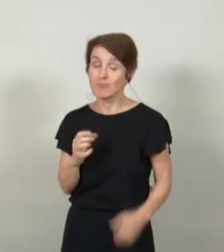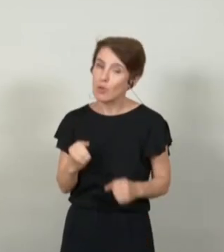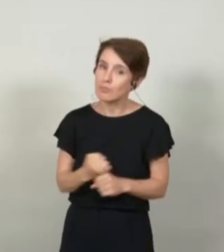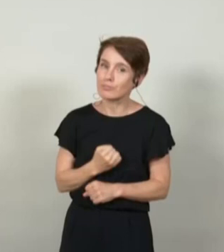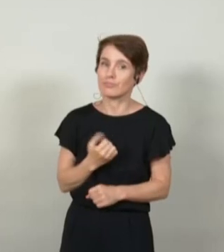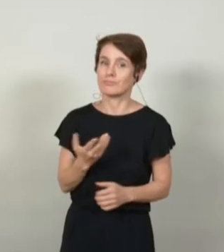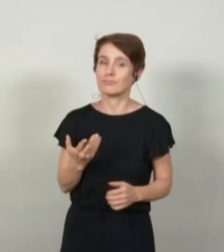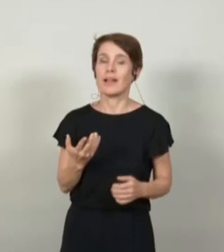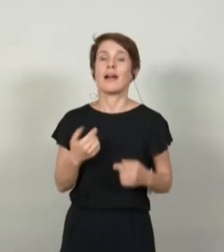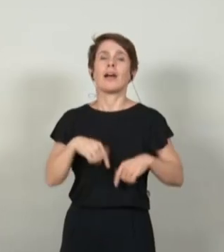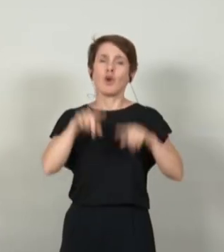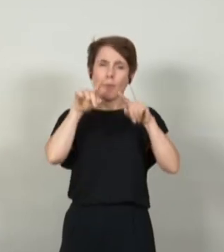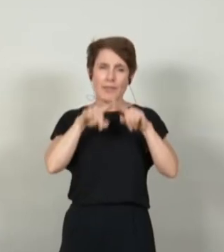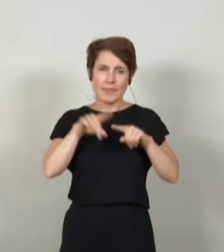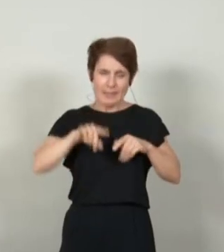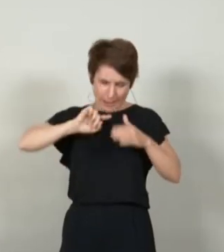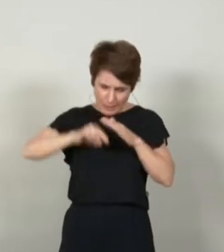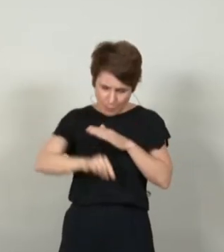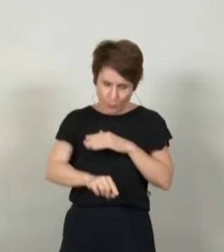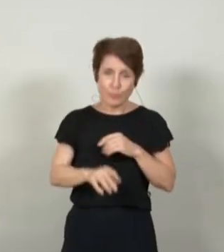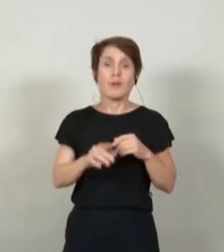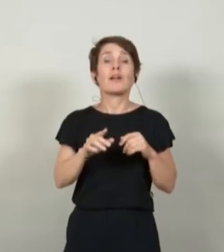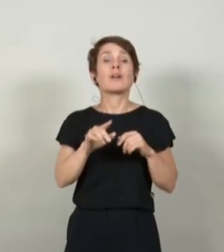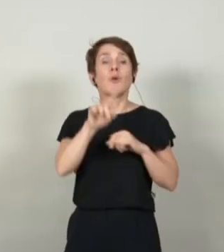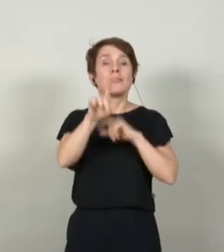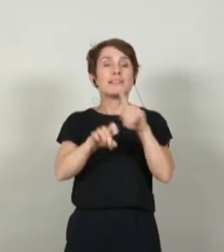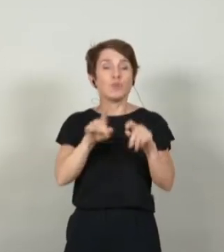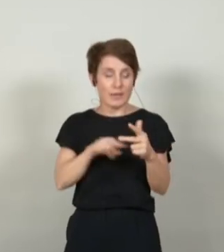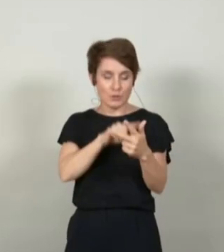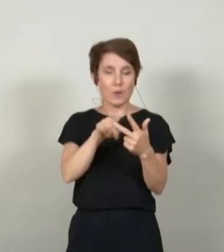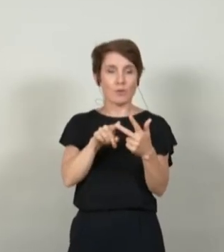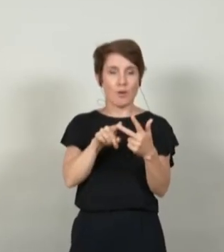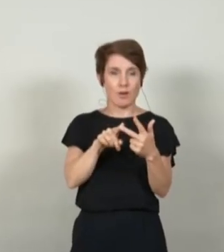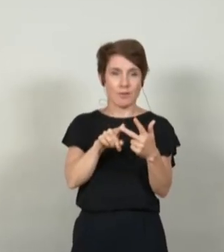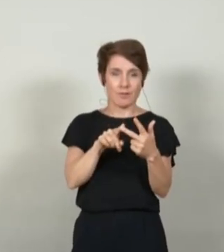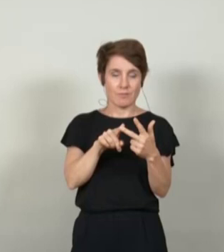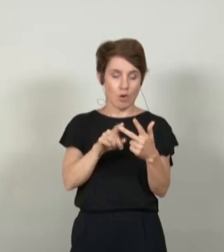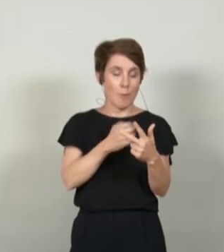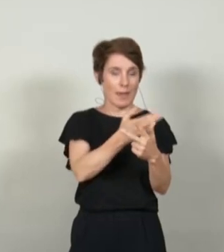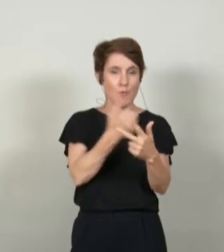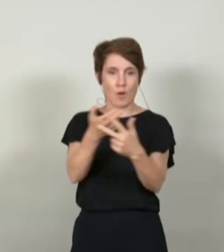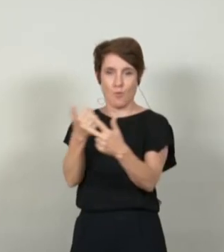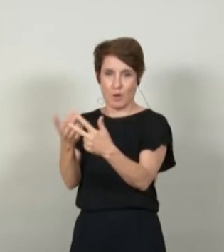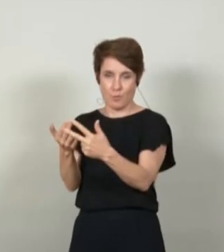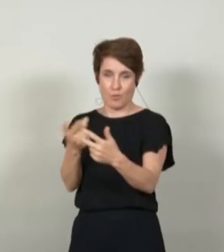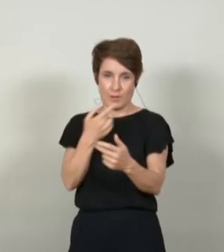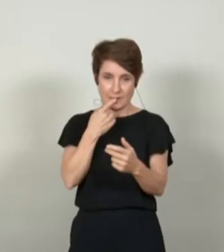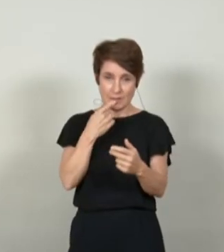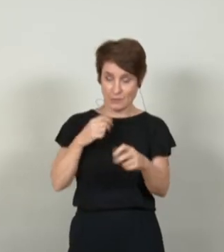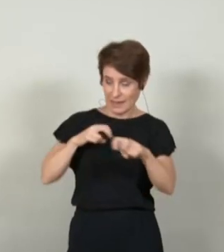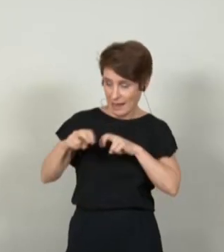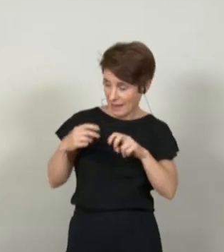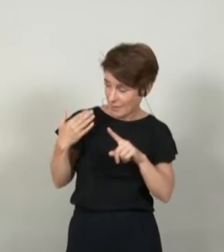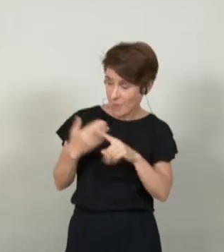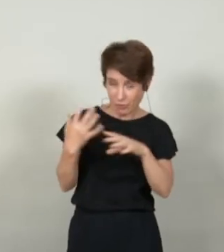exercice que Madame Tavel à savoir répondre aux trois grandes questions la première étant dans quelle mesure et par quels moyens la démarche suivie a-t-elle permis d'embarquer